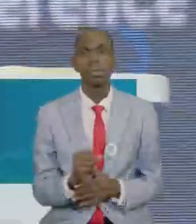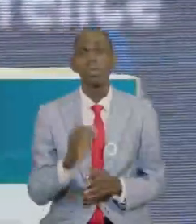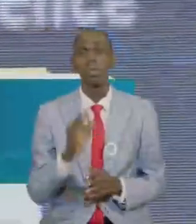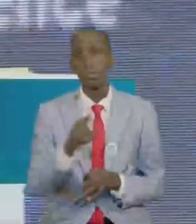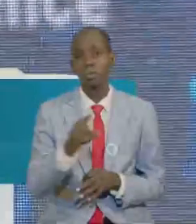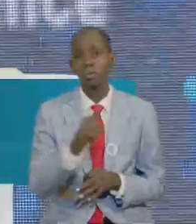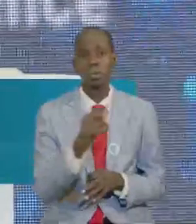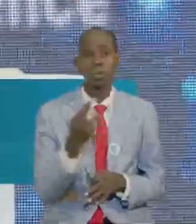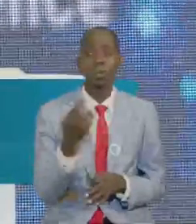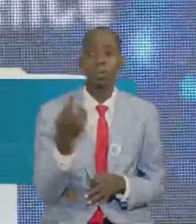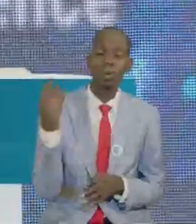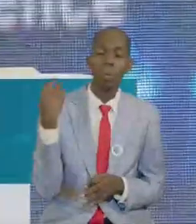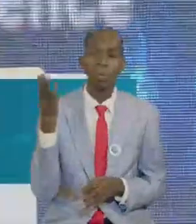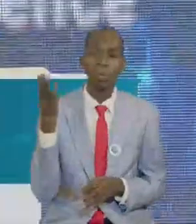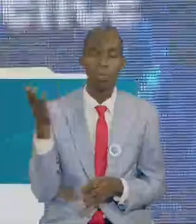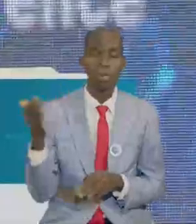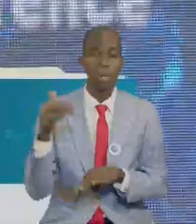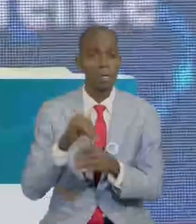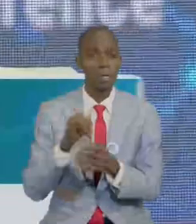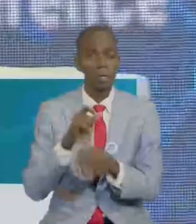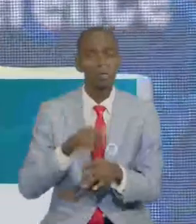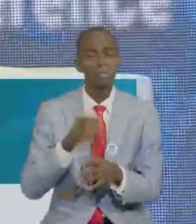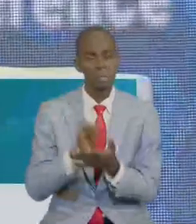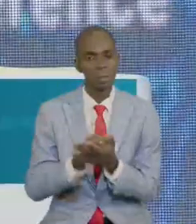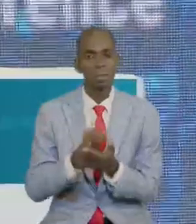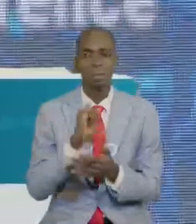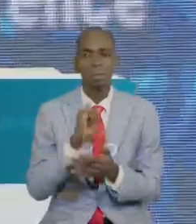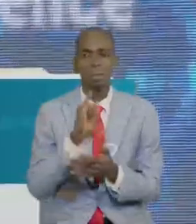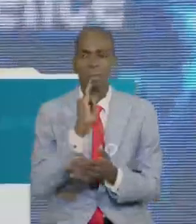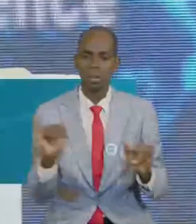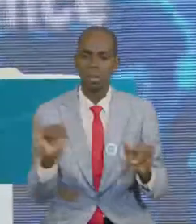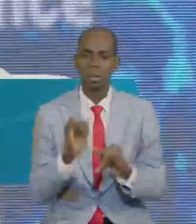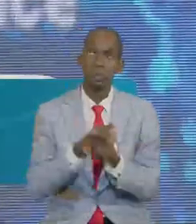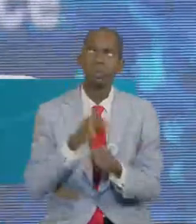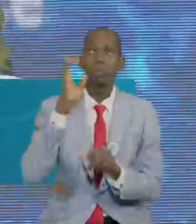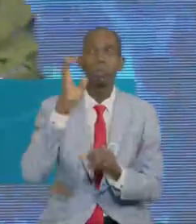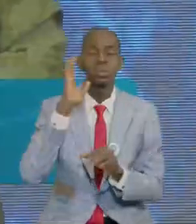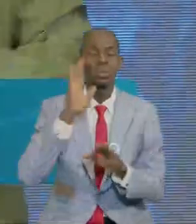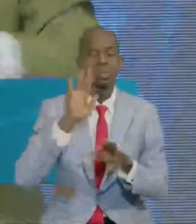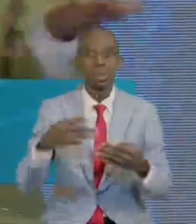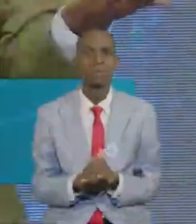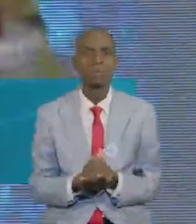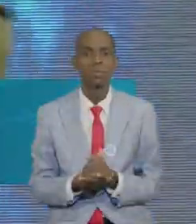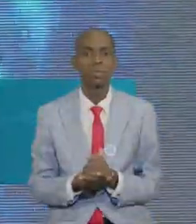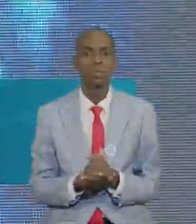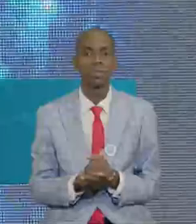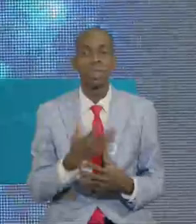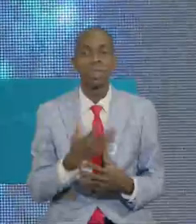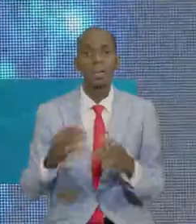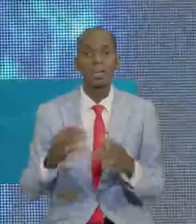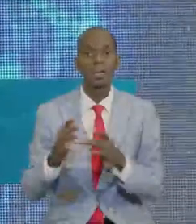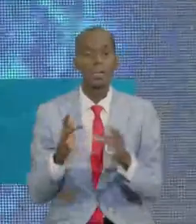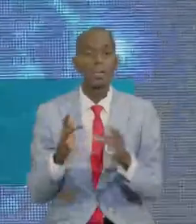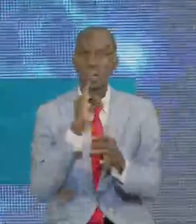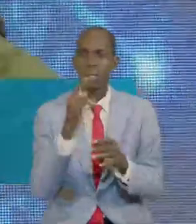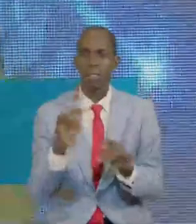that time, si vous êtes, the promise he'll give you. Si vous étiez là à l'époque, c'est la promesse qu'il allait vous faire. And Jesus is the same.